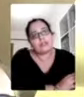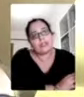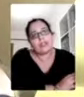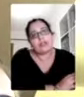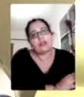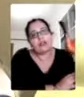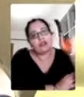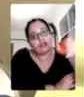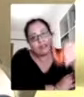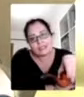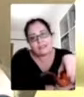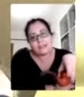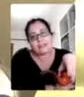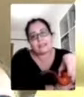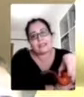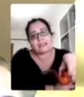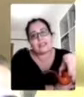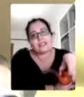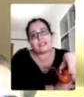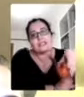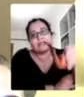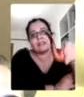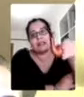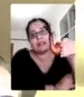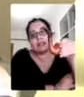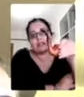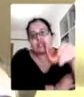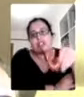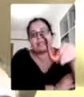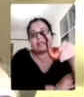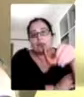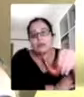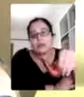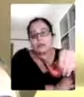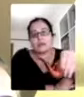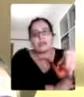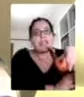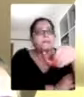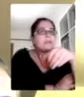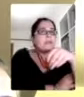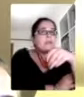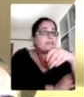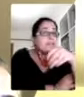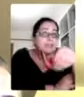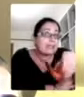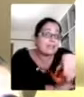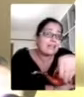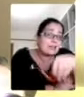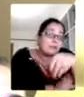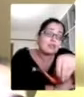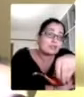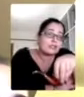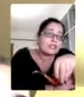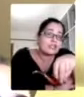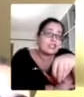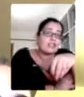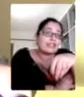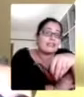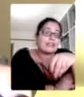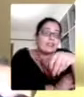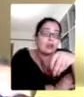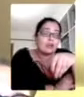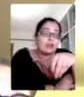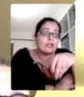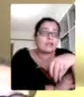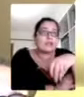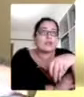ve Günay'a özellikle filtresiz başlattırdık. Seçenekleri bol olsun diye. Filtreliği denememiş oldukları için